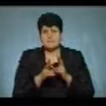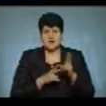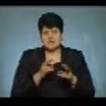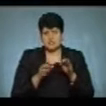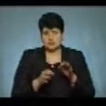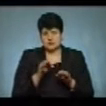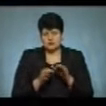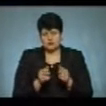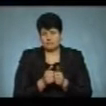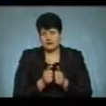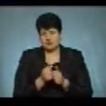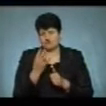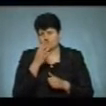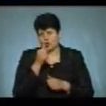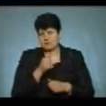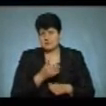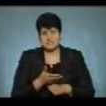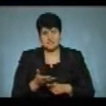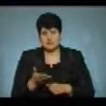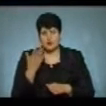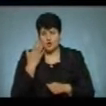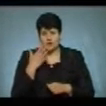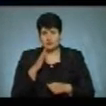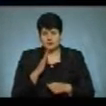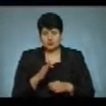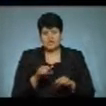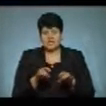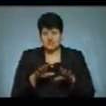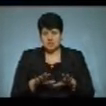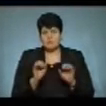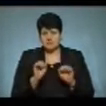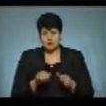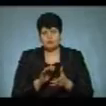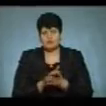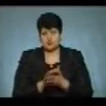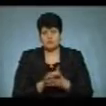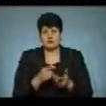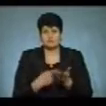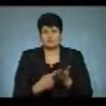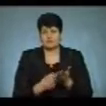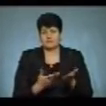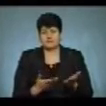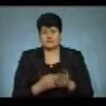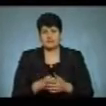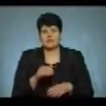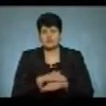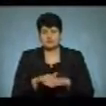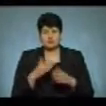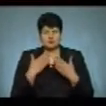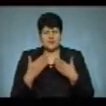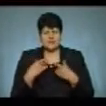межах якихось найближчих 4 місяців. Коли буде оприлюднене рішення, ми зможемо ознайомитися з аргументами. На вулиці ми поспілкувалися із